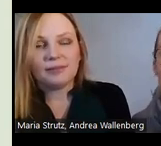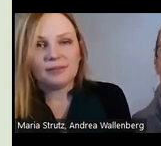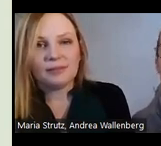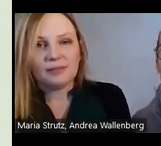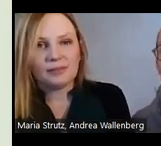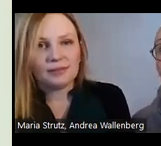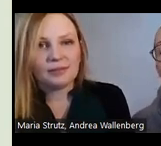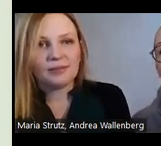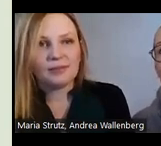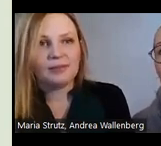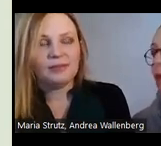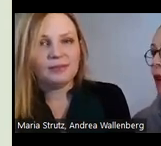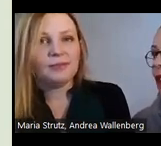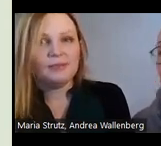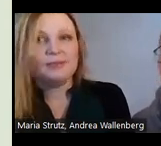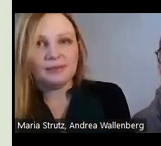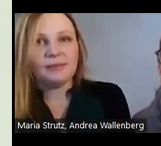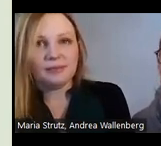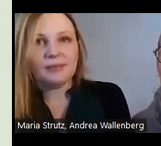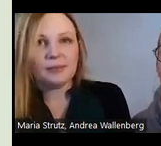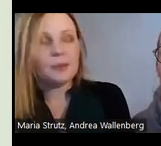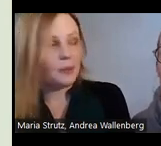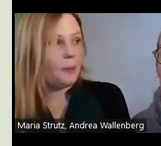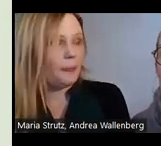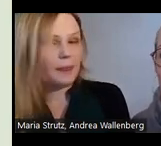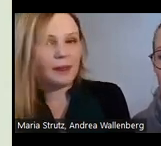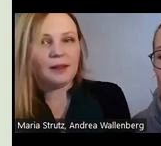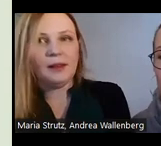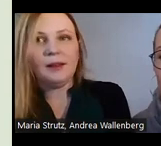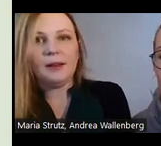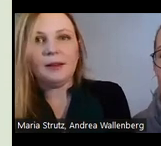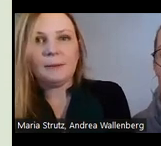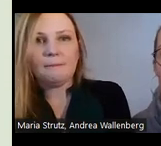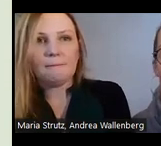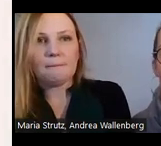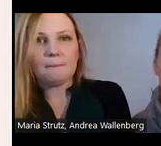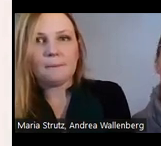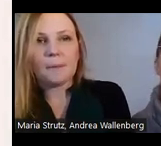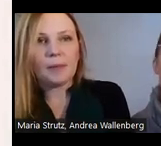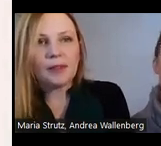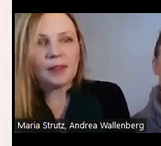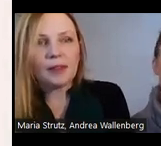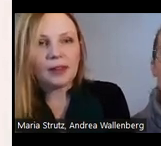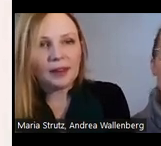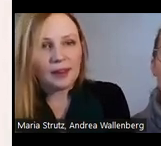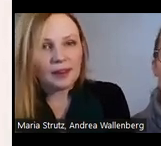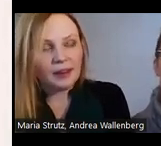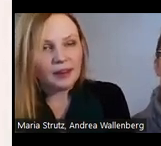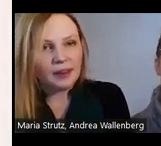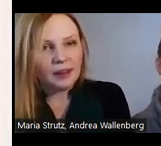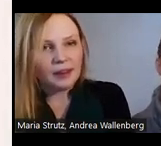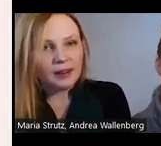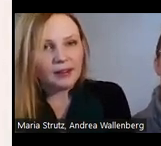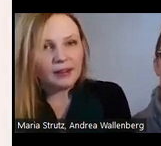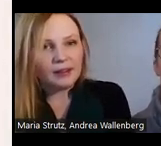sig så bra. Vi kan vara en brygga för barnet på olika sätt. Vi kan ta nästa bild, tror jag. Ja, så just